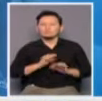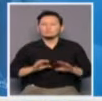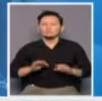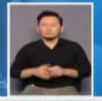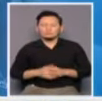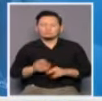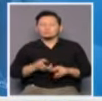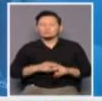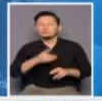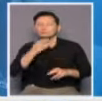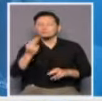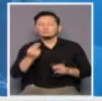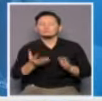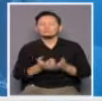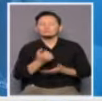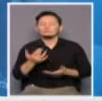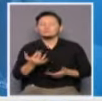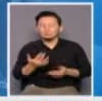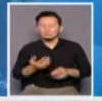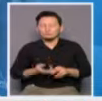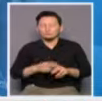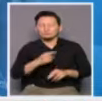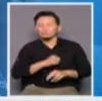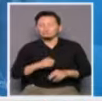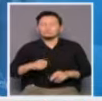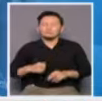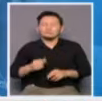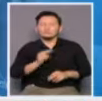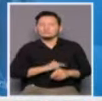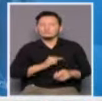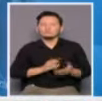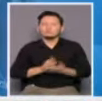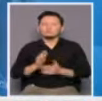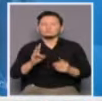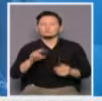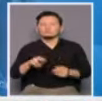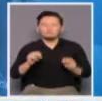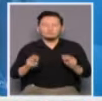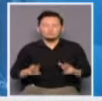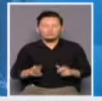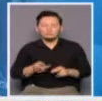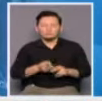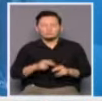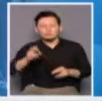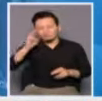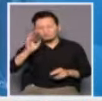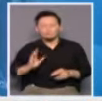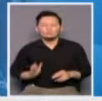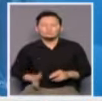отырғандарын, өзінің қанша ақша тапқанын, өзінің қанша осы жұмысқа инпоға кіргенде, мана мемлекеттік емес